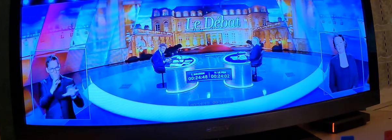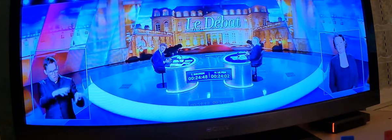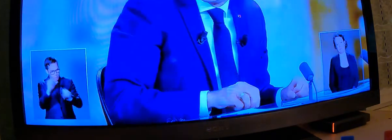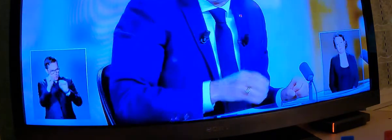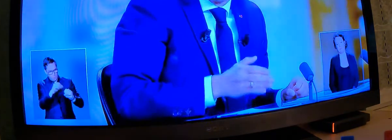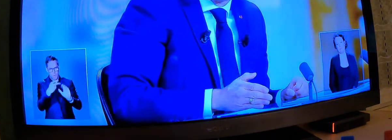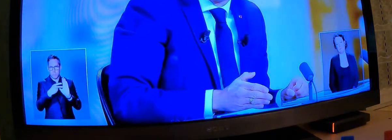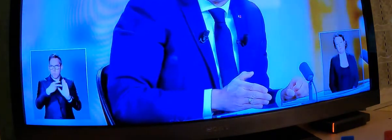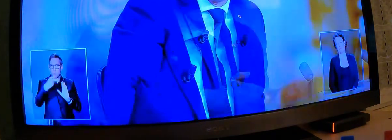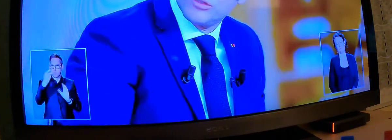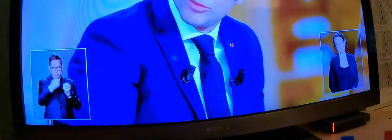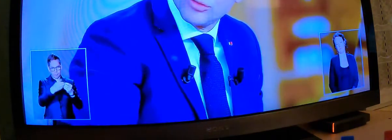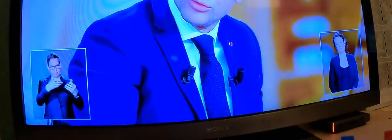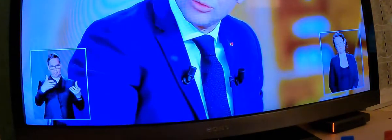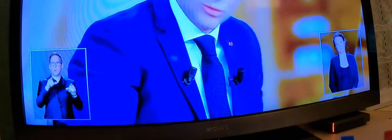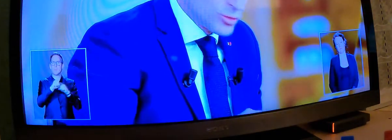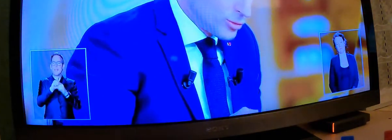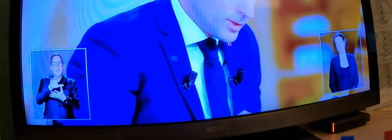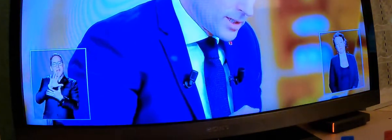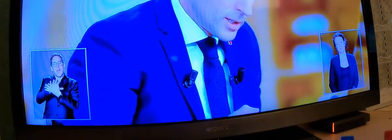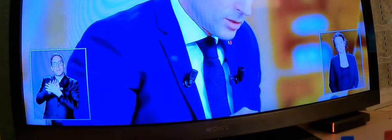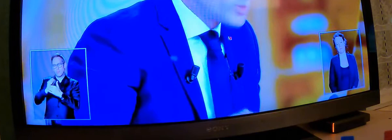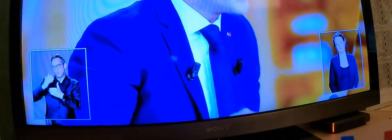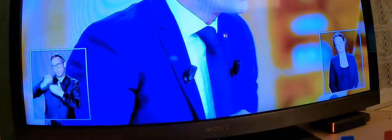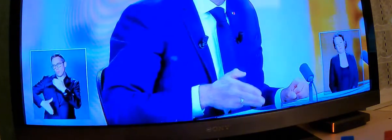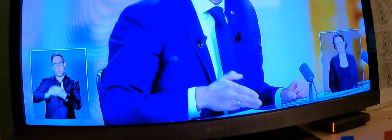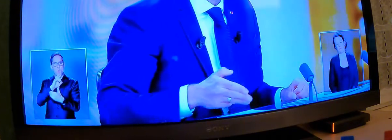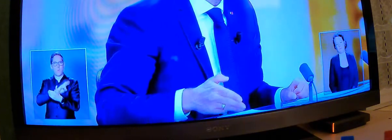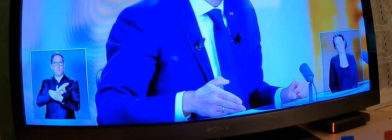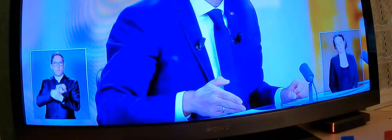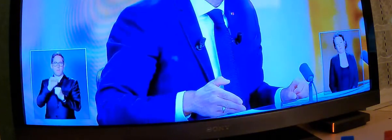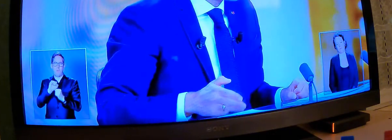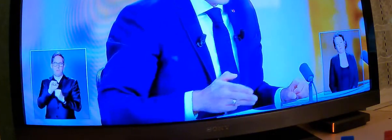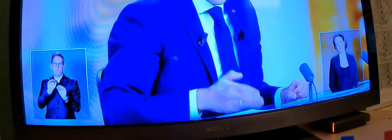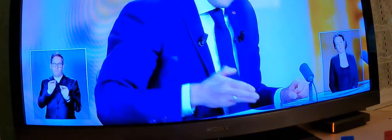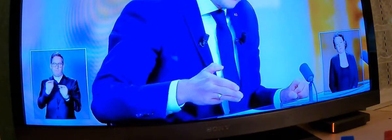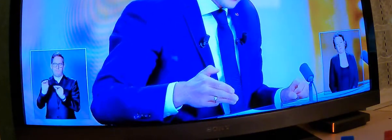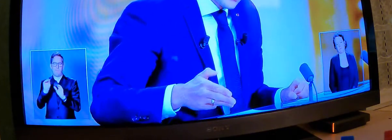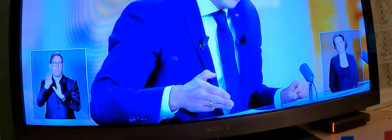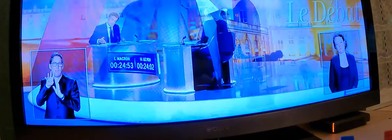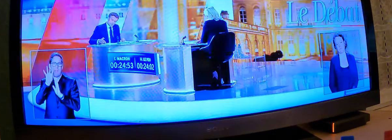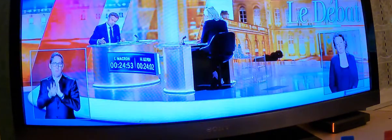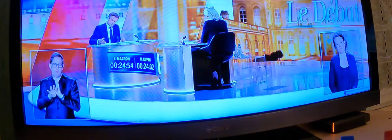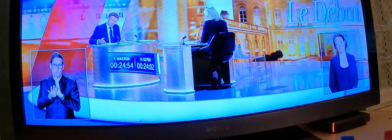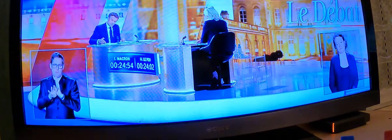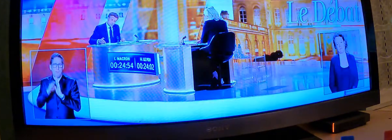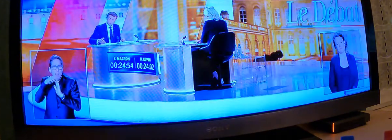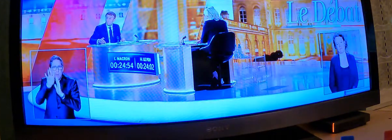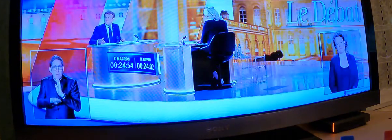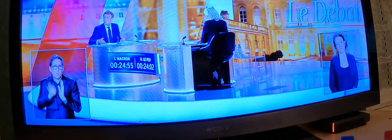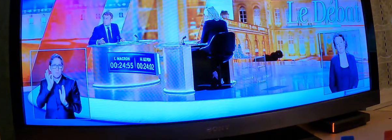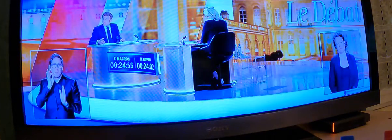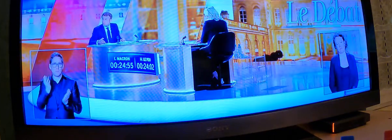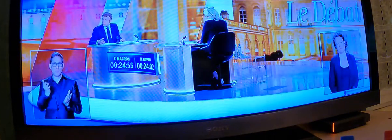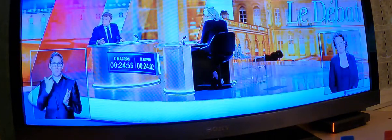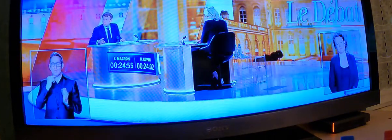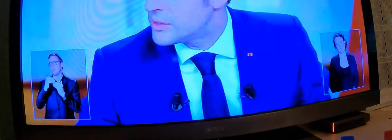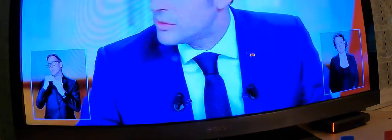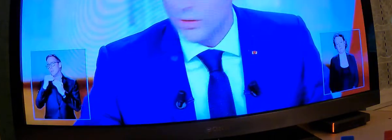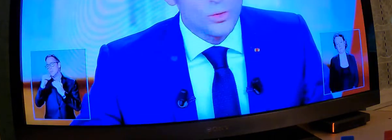est de décaler l'âge légal, qui est de 62 ans aujourd'hui, de 4 mois par an. Ce qui veut dire que vous atteindrez en